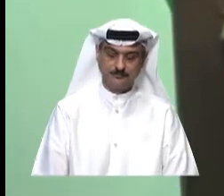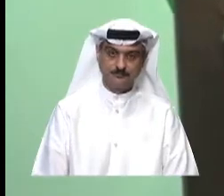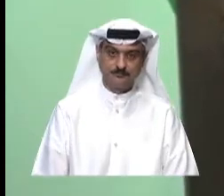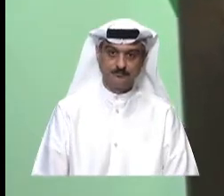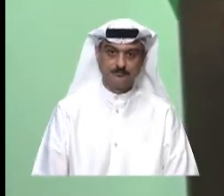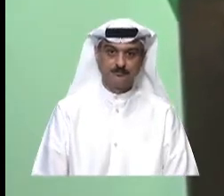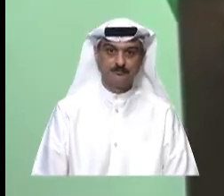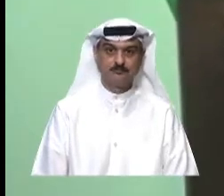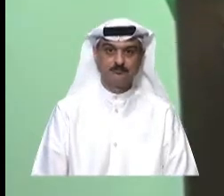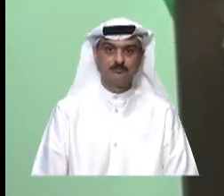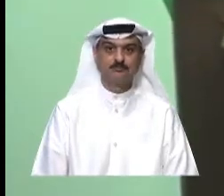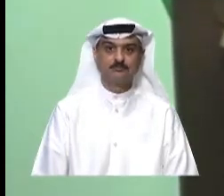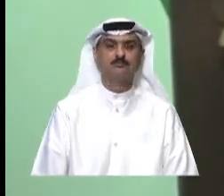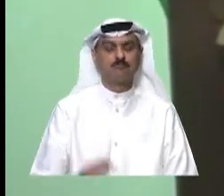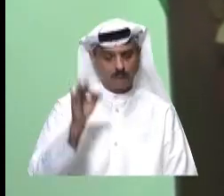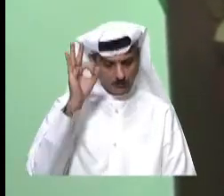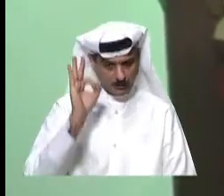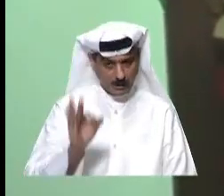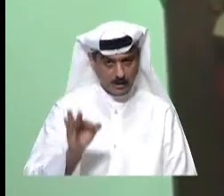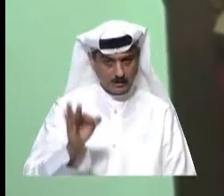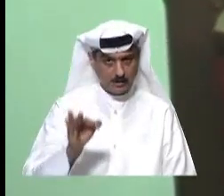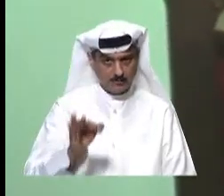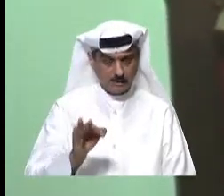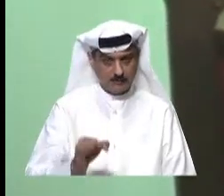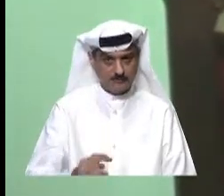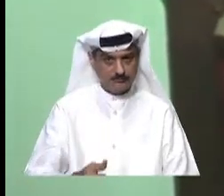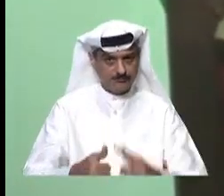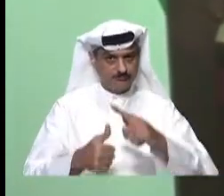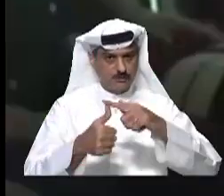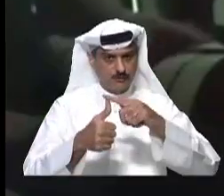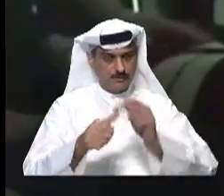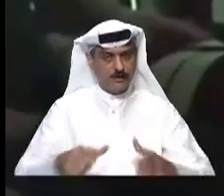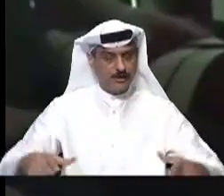طبعا ما في شك على راسكم مديركم العام